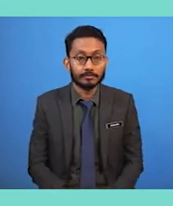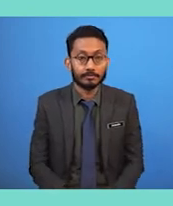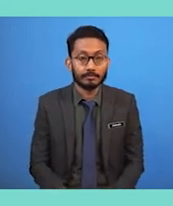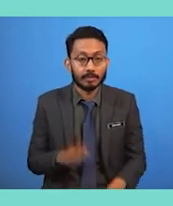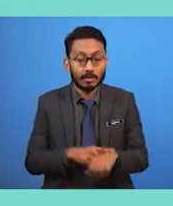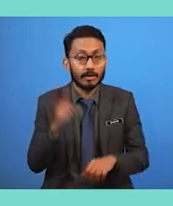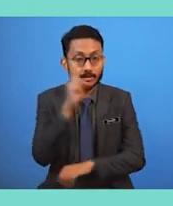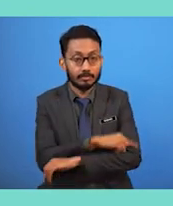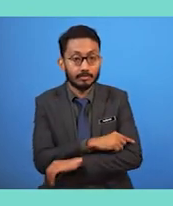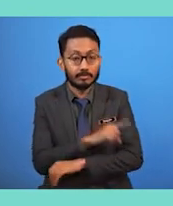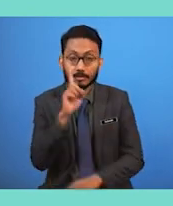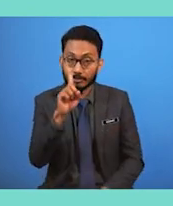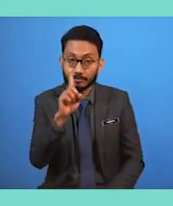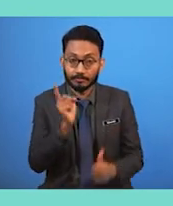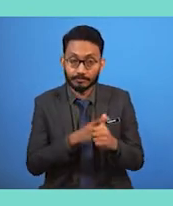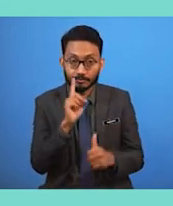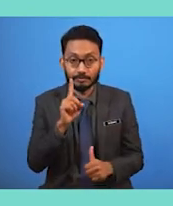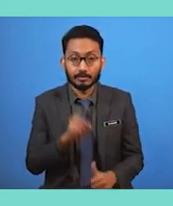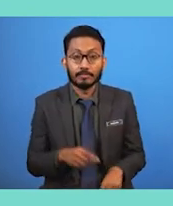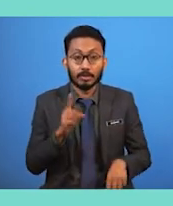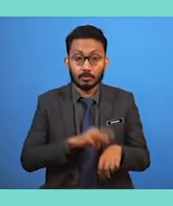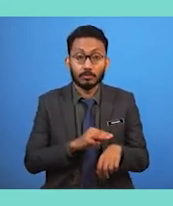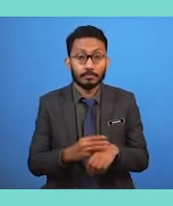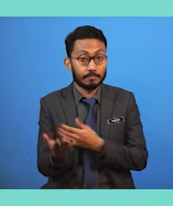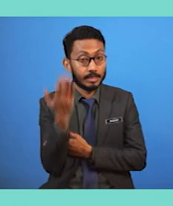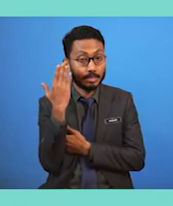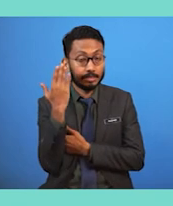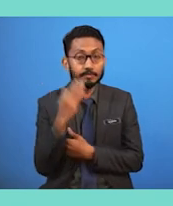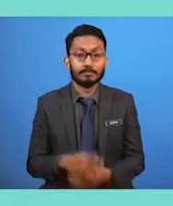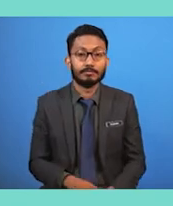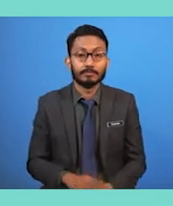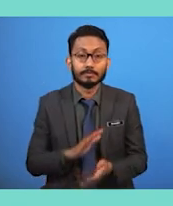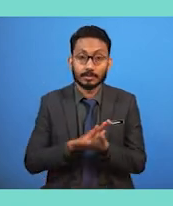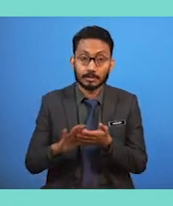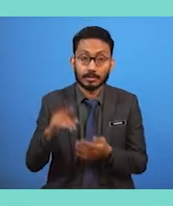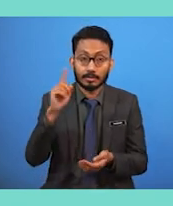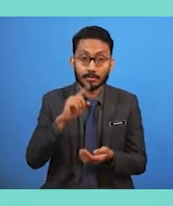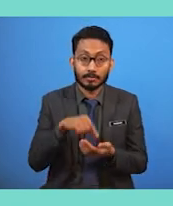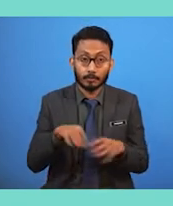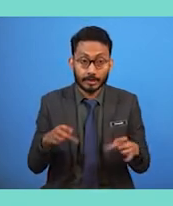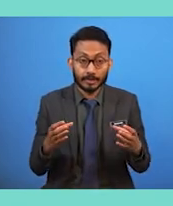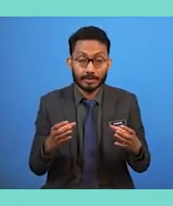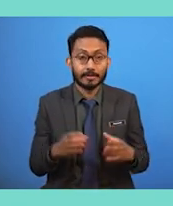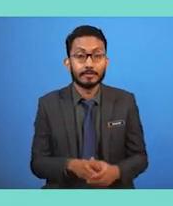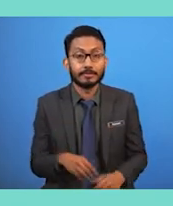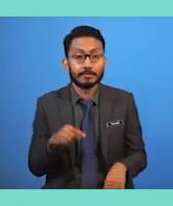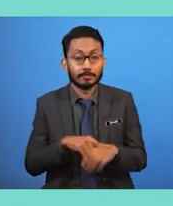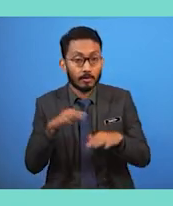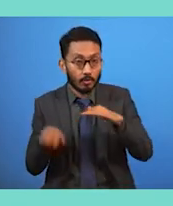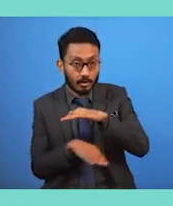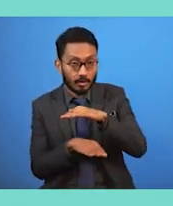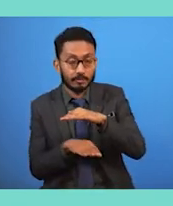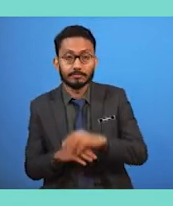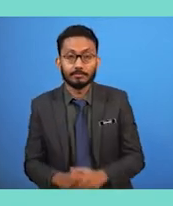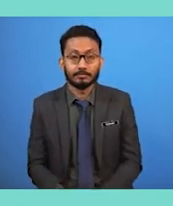hari pertama, sebaiknya pada waktu pagi. Pembersihan ini dilakukan di bahagian dasar dan sekeliling